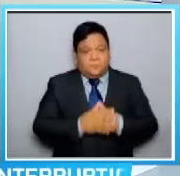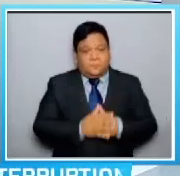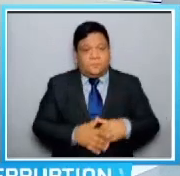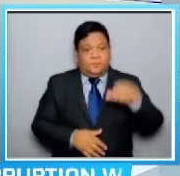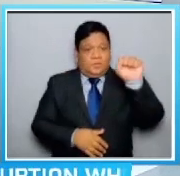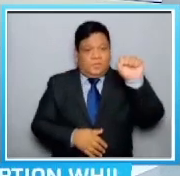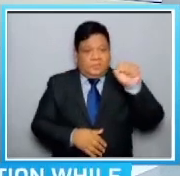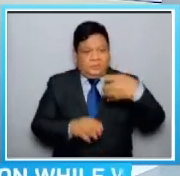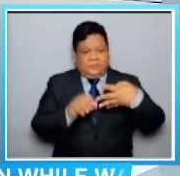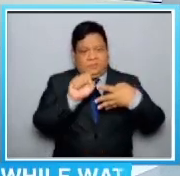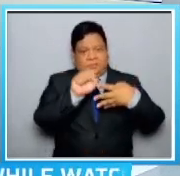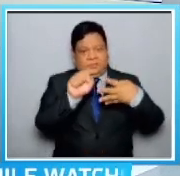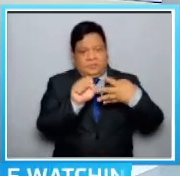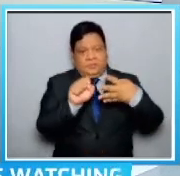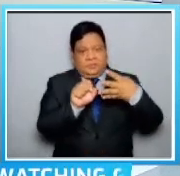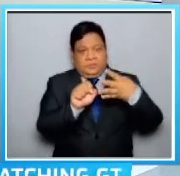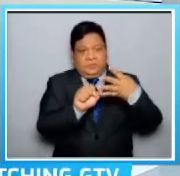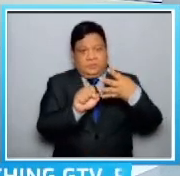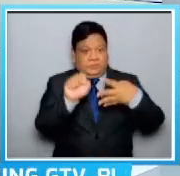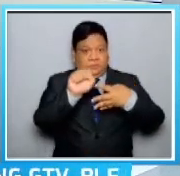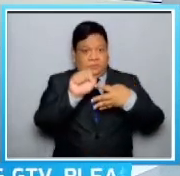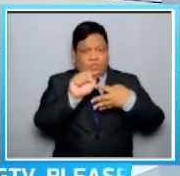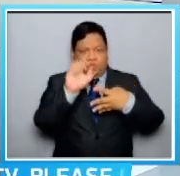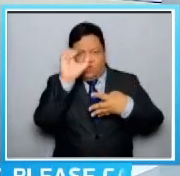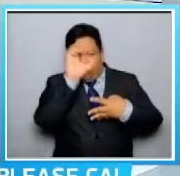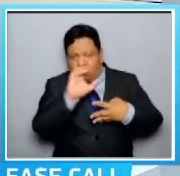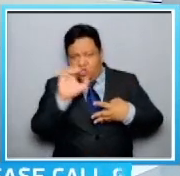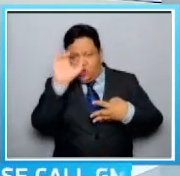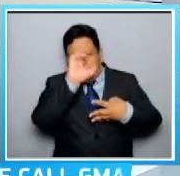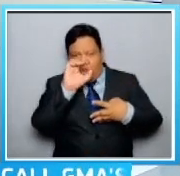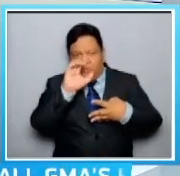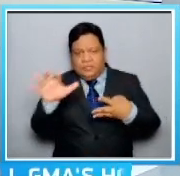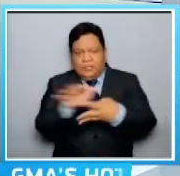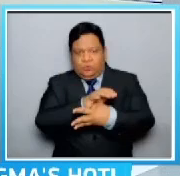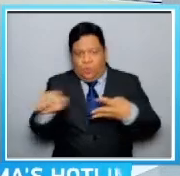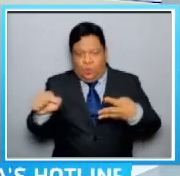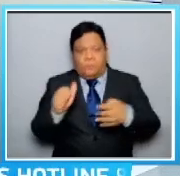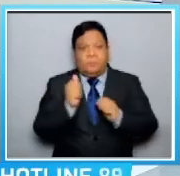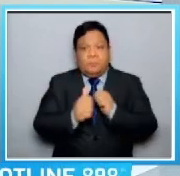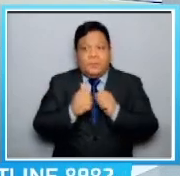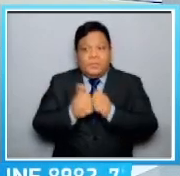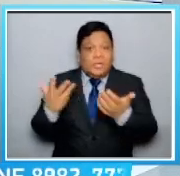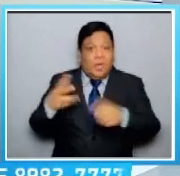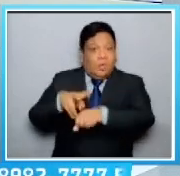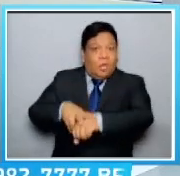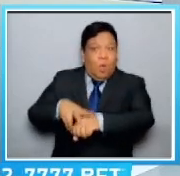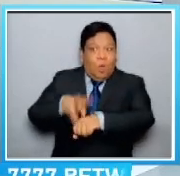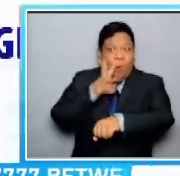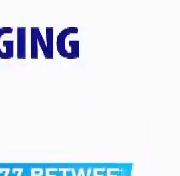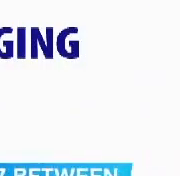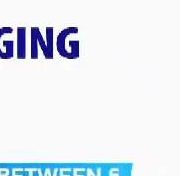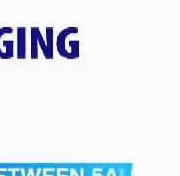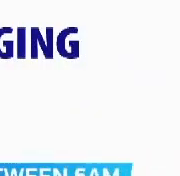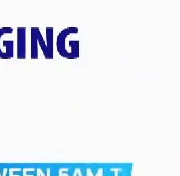search and destroy o alisin po yung mga bagay na maaaring pag-ipunan ng tubig at pangitlugan ng